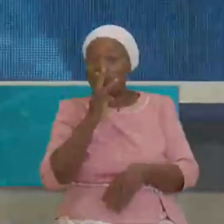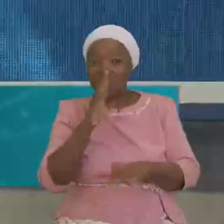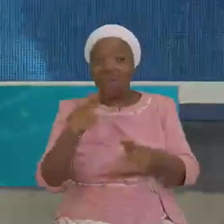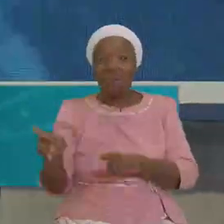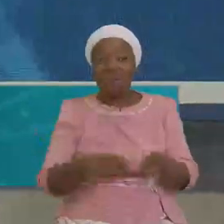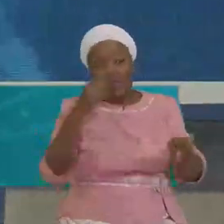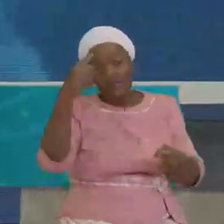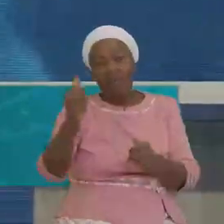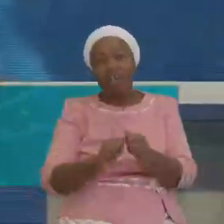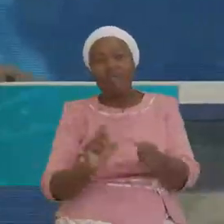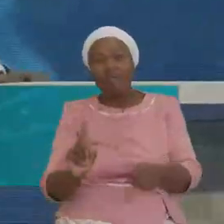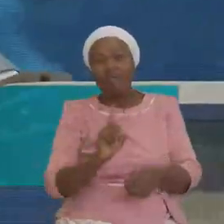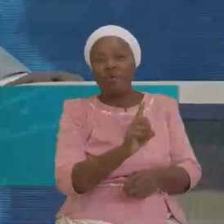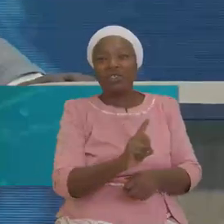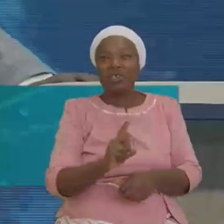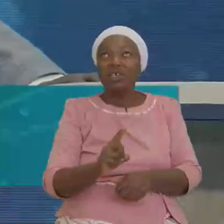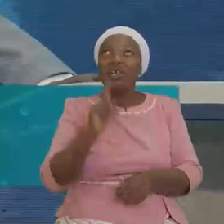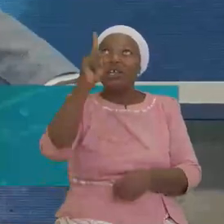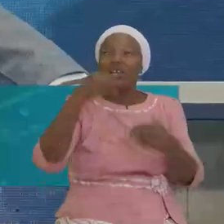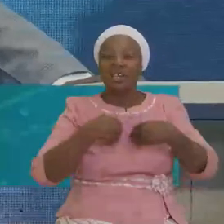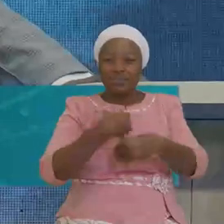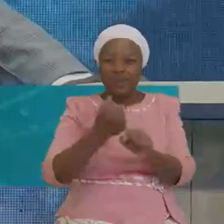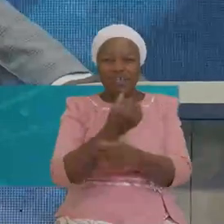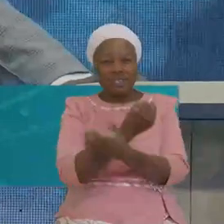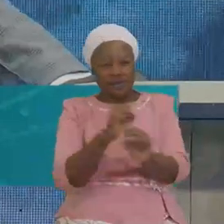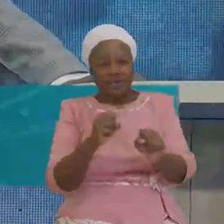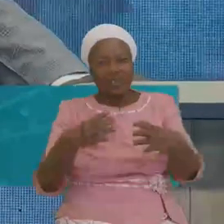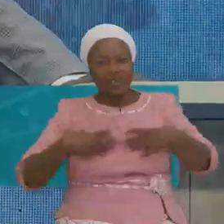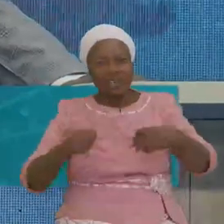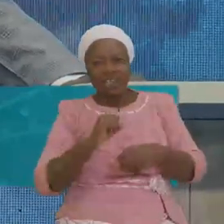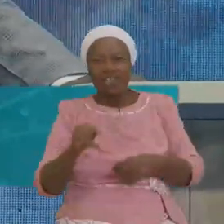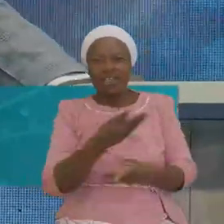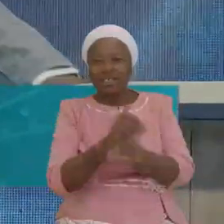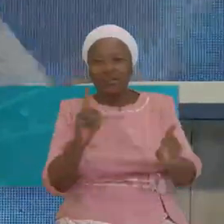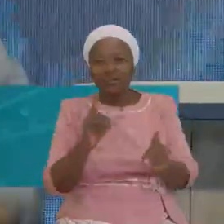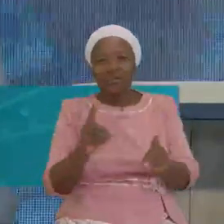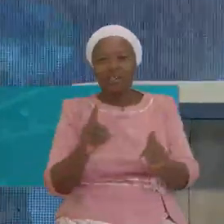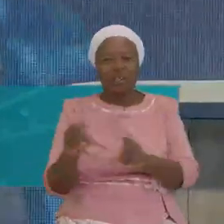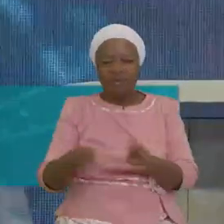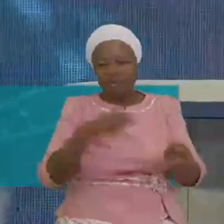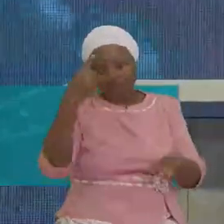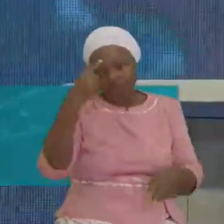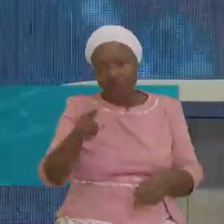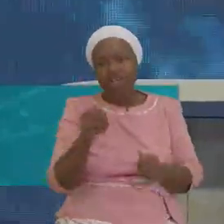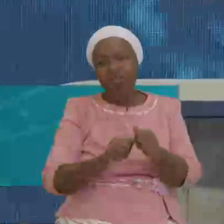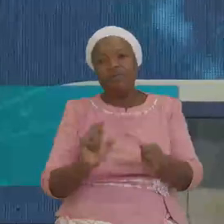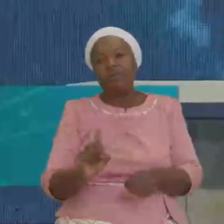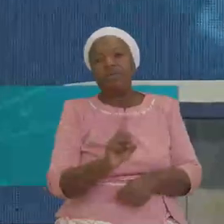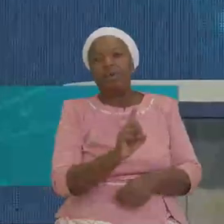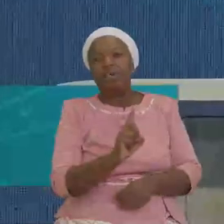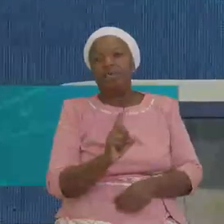Le Dieu qui a rendu disponible l'eau, l'air